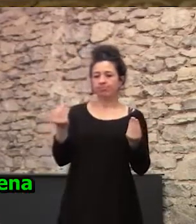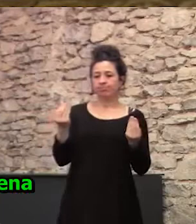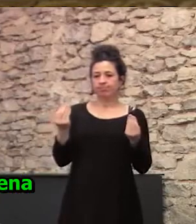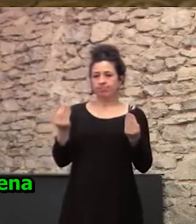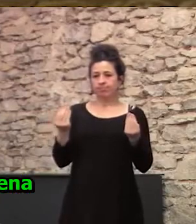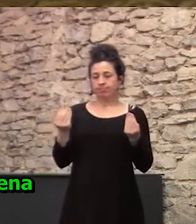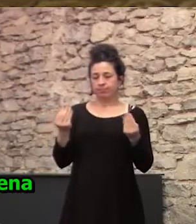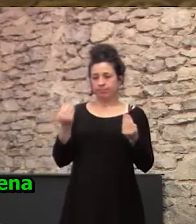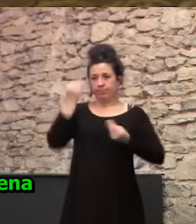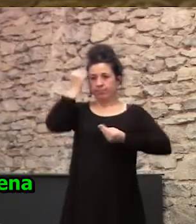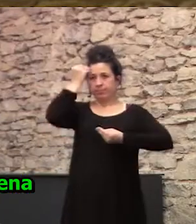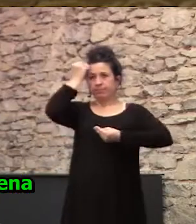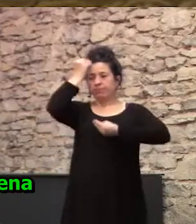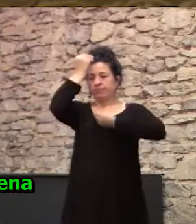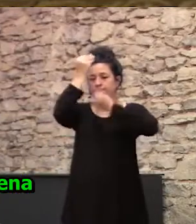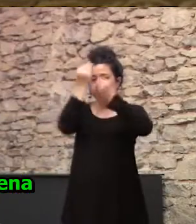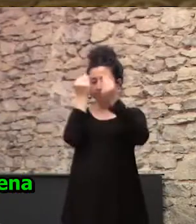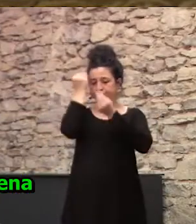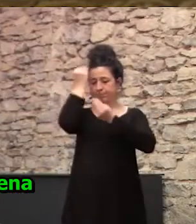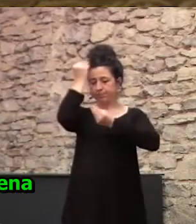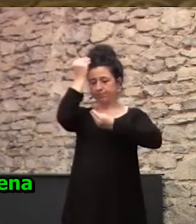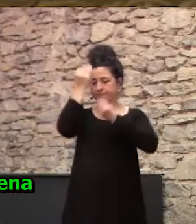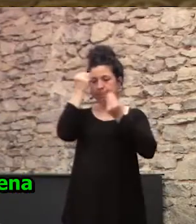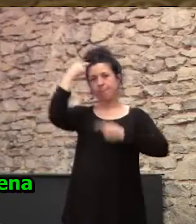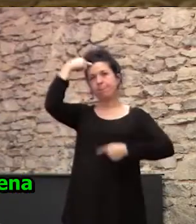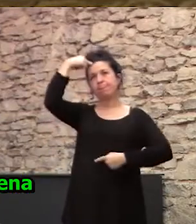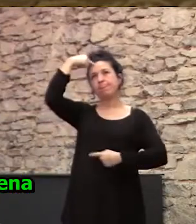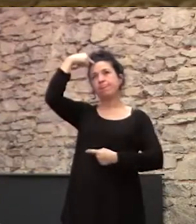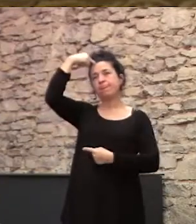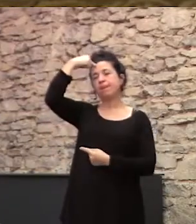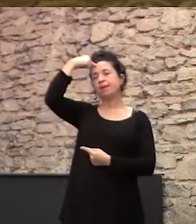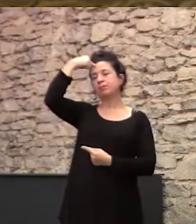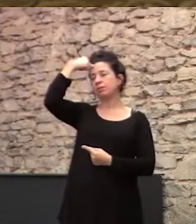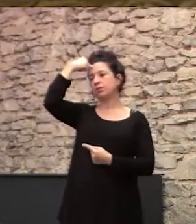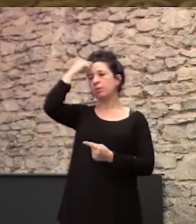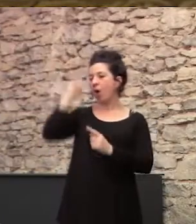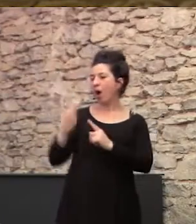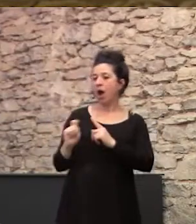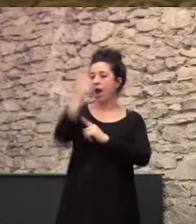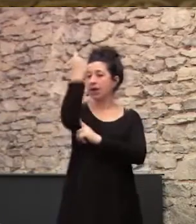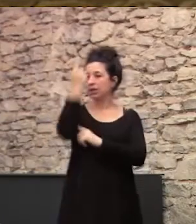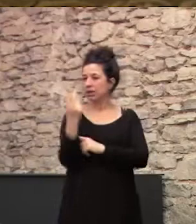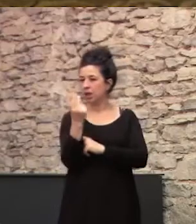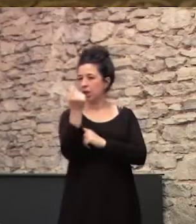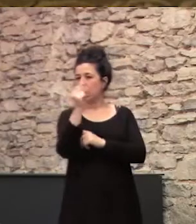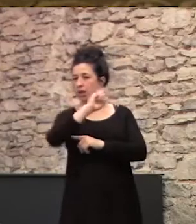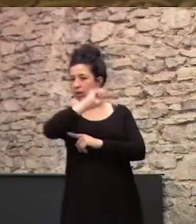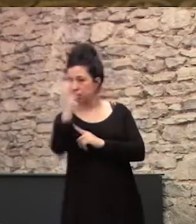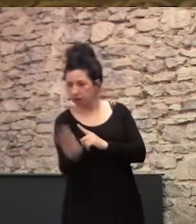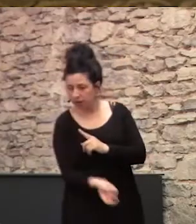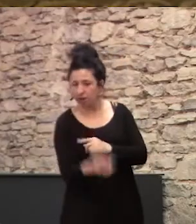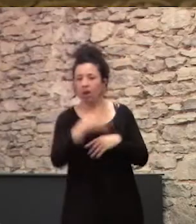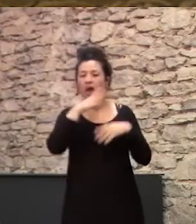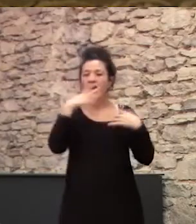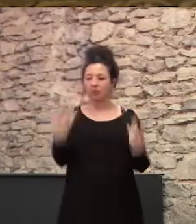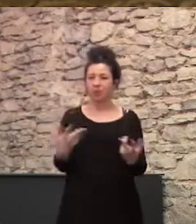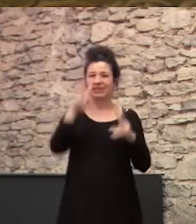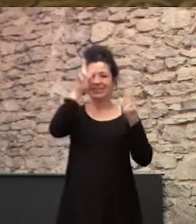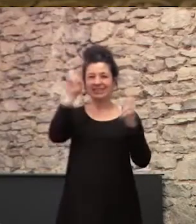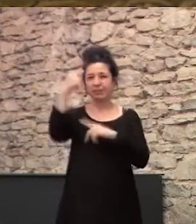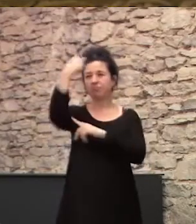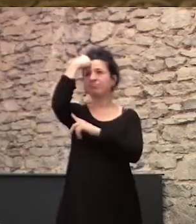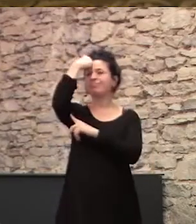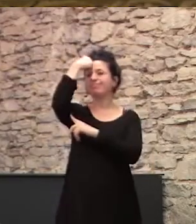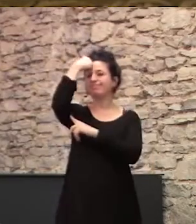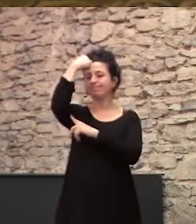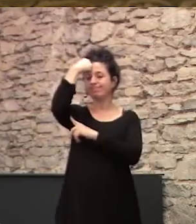pentsatzen detena bere momentuan arrakastana eta diruana eta izan zen bezala, orain izango dela,